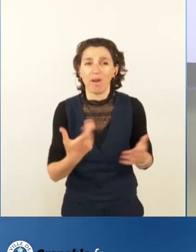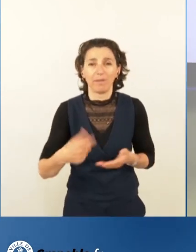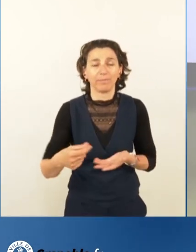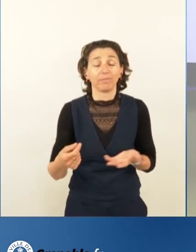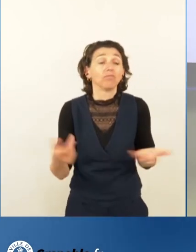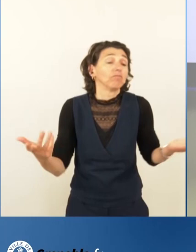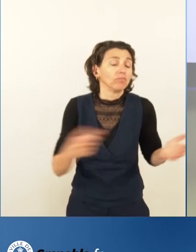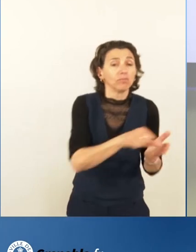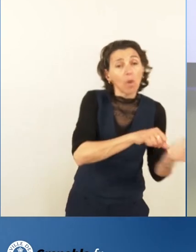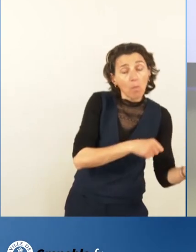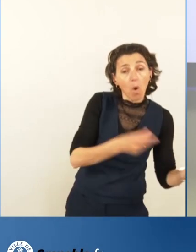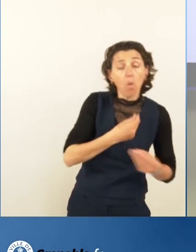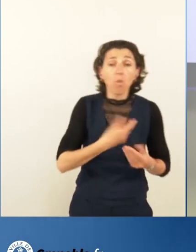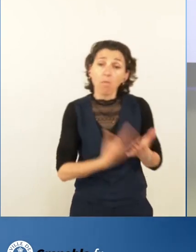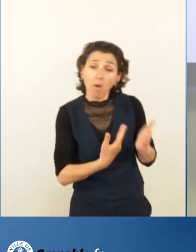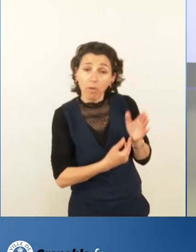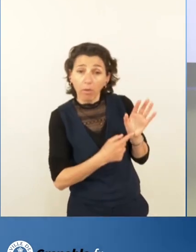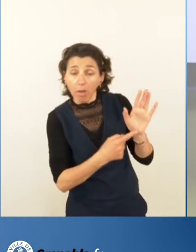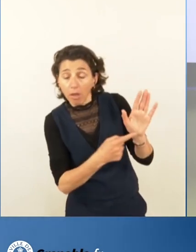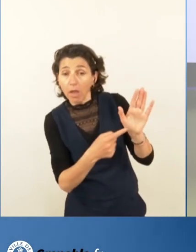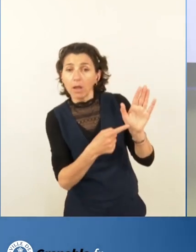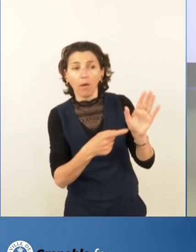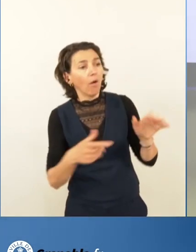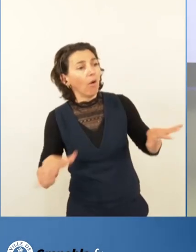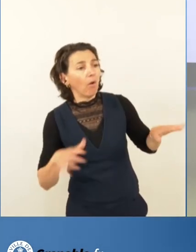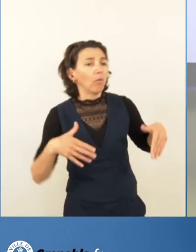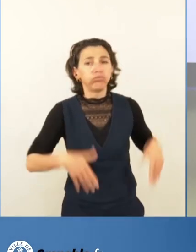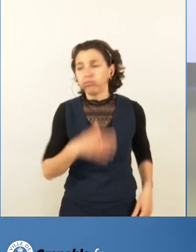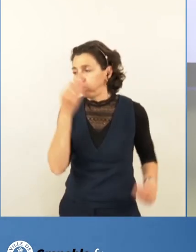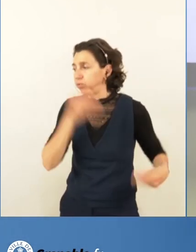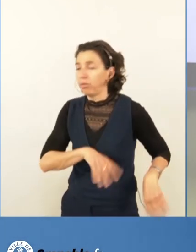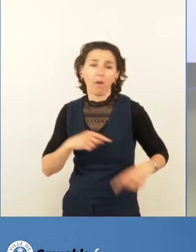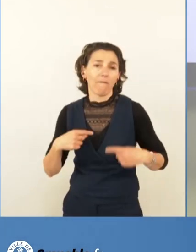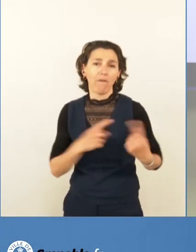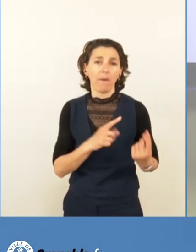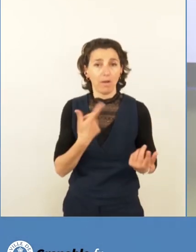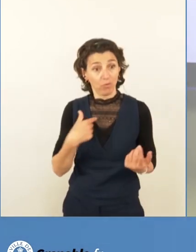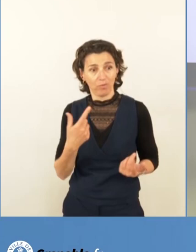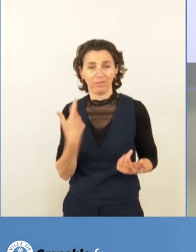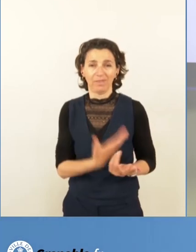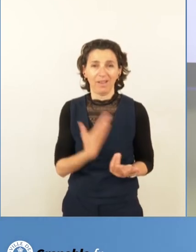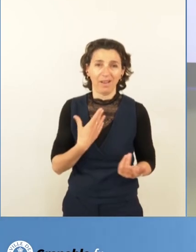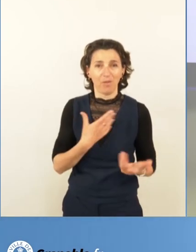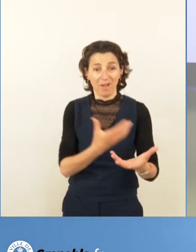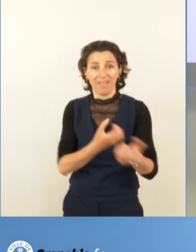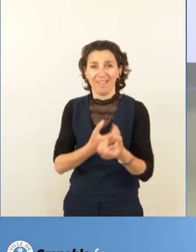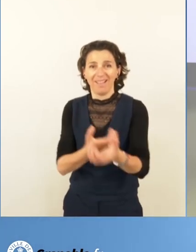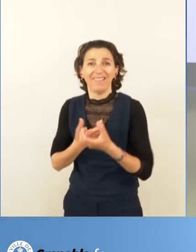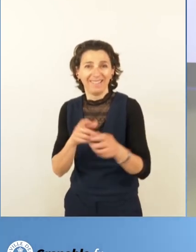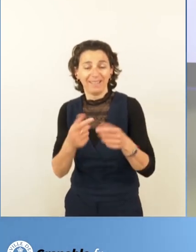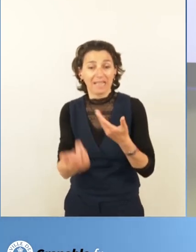la présentation d'un justificatif peuvent décourager certaines personnes et c'est dans ce sens que nous voulons faire des lieux de culture des portes d'entrée